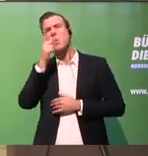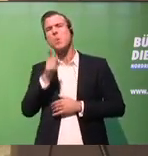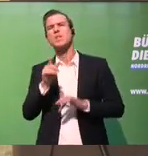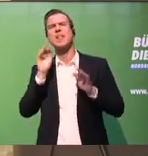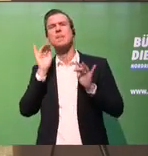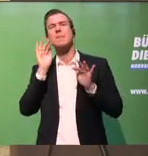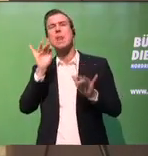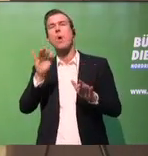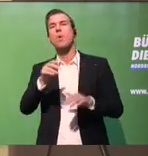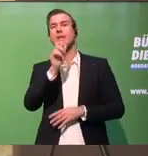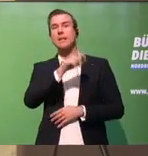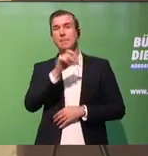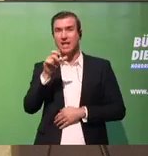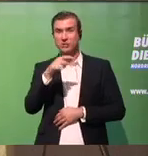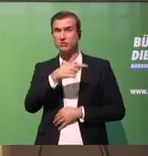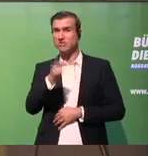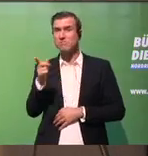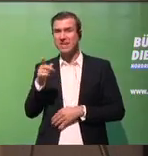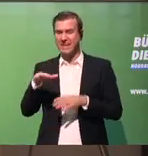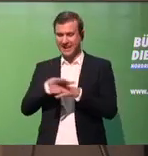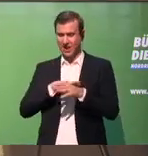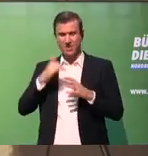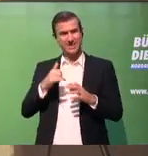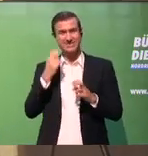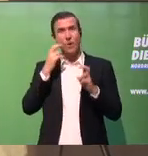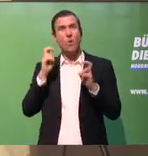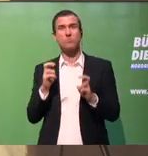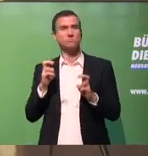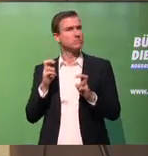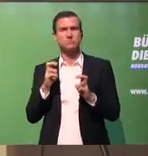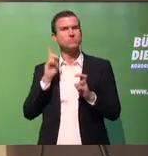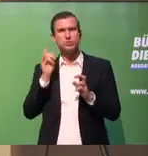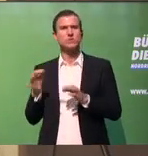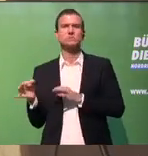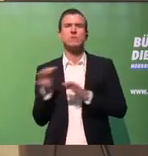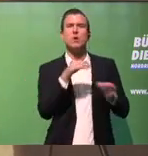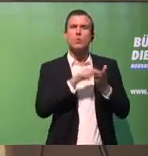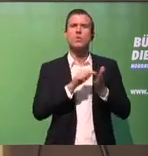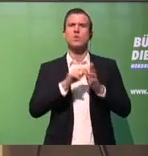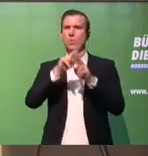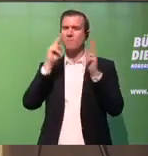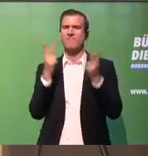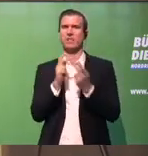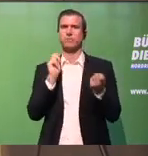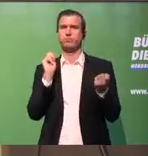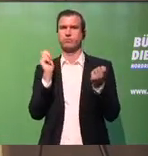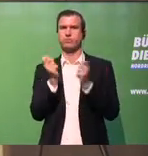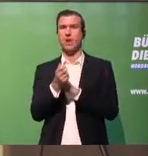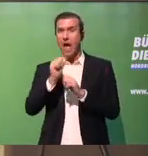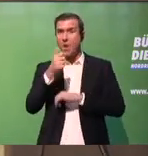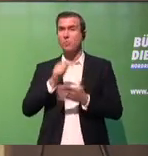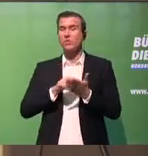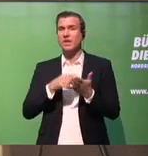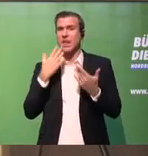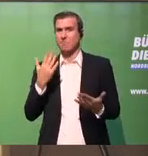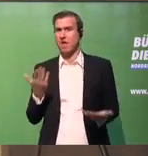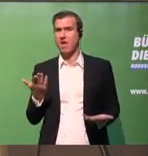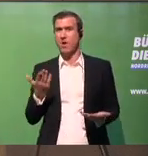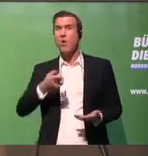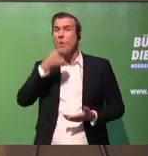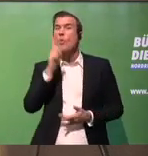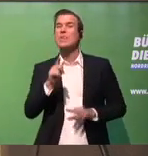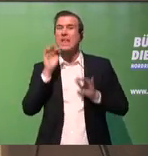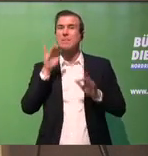Menschen, die ihr Land, ihre Region verlassen müssen, weil sich die Umwelt stark verändert haben. Zum großen Teil eben auch durch klimatische Veränderungen. 100 Millionen